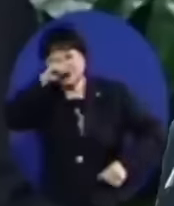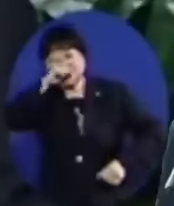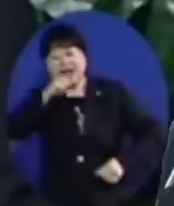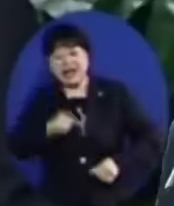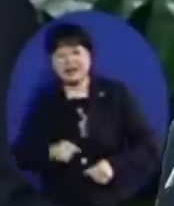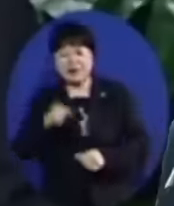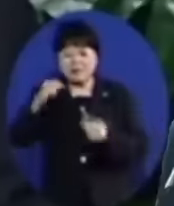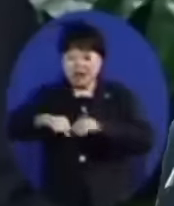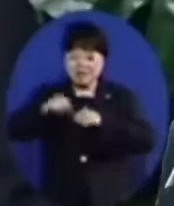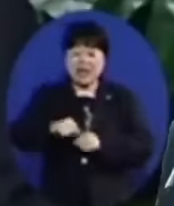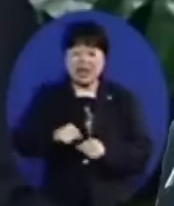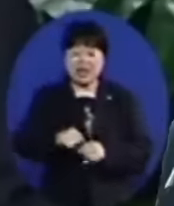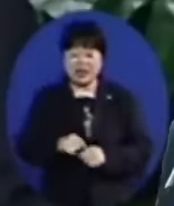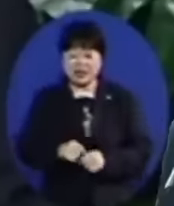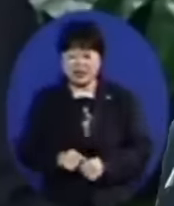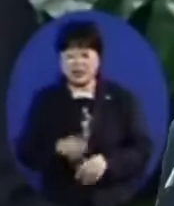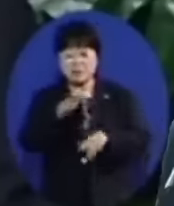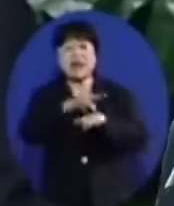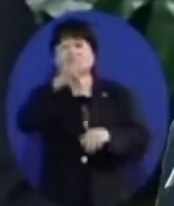것인데.